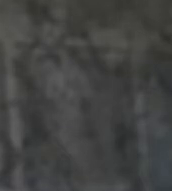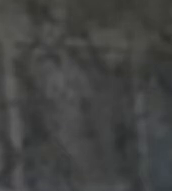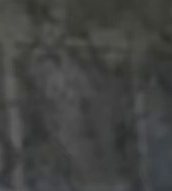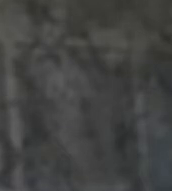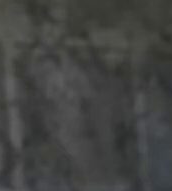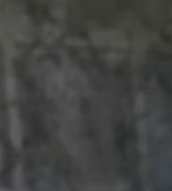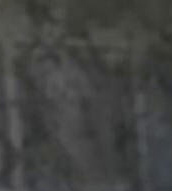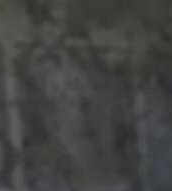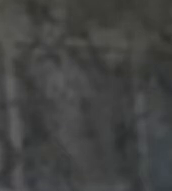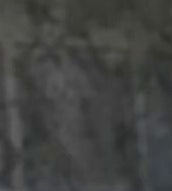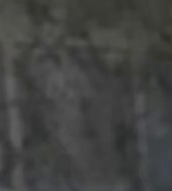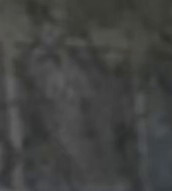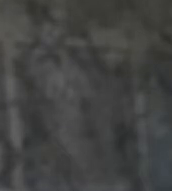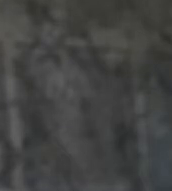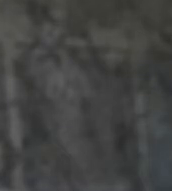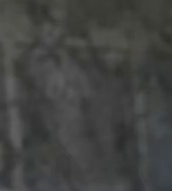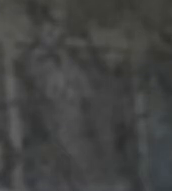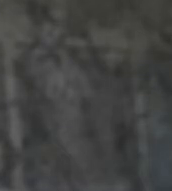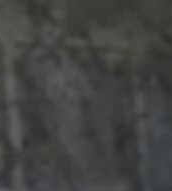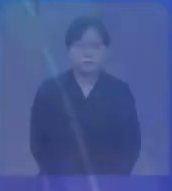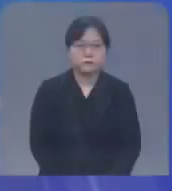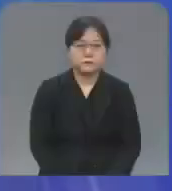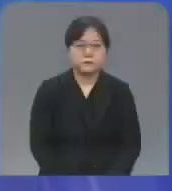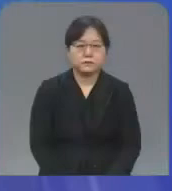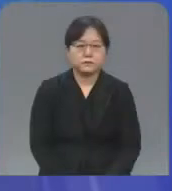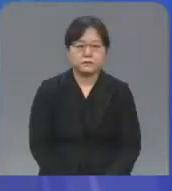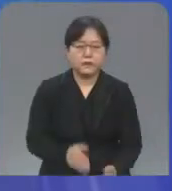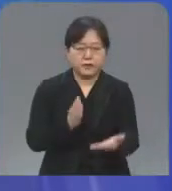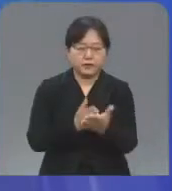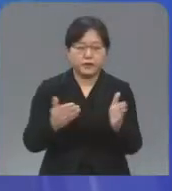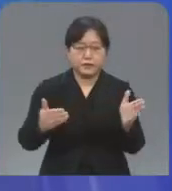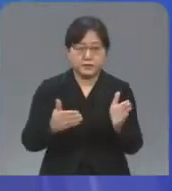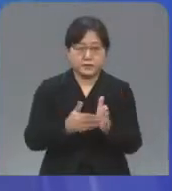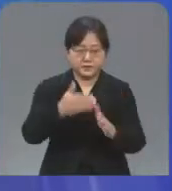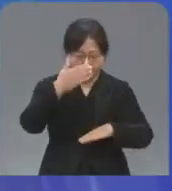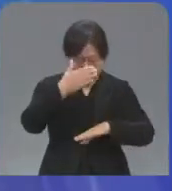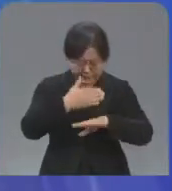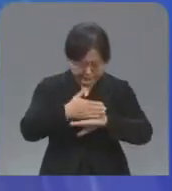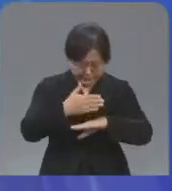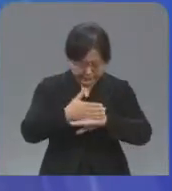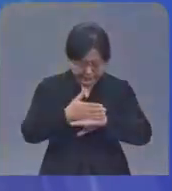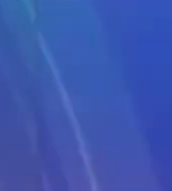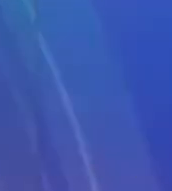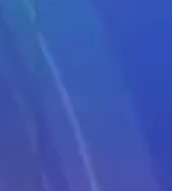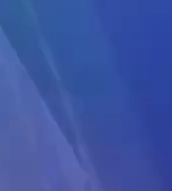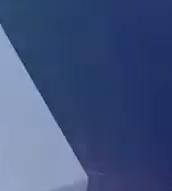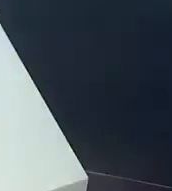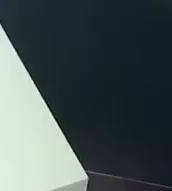되찾겠습니다. 내셨습니다. 뉴스를 마칩니다. 여러분 고맙습니다.